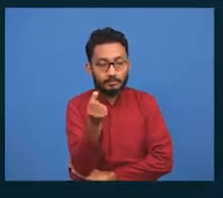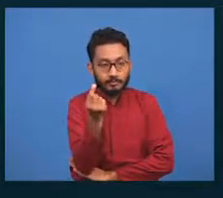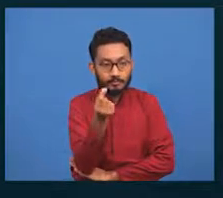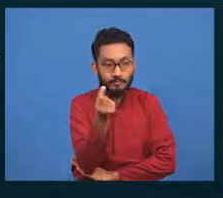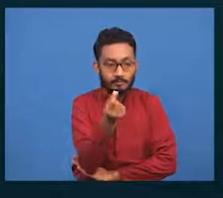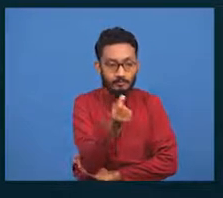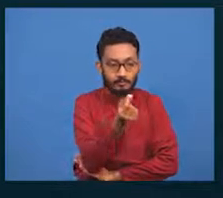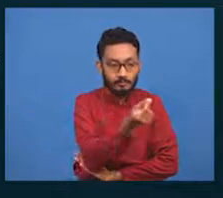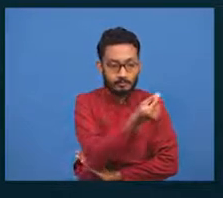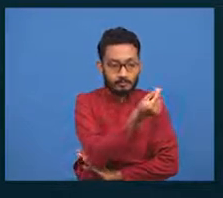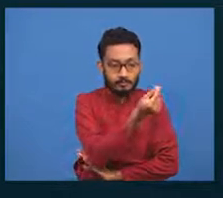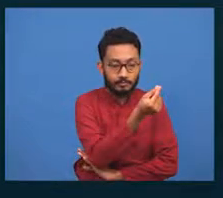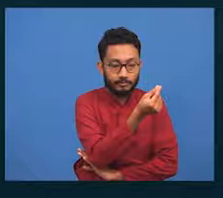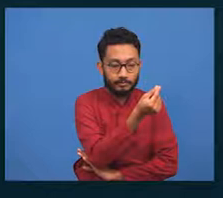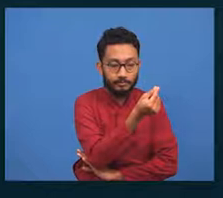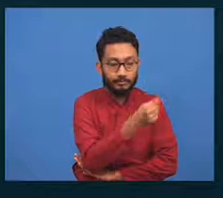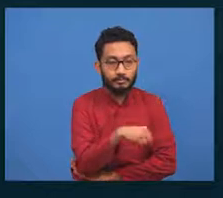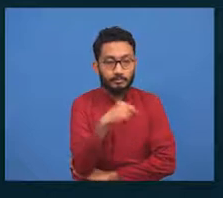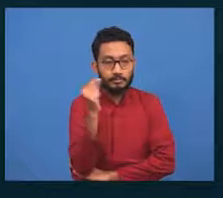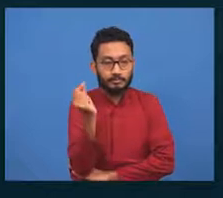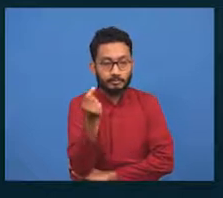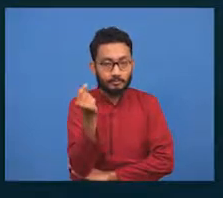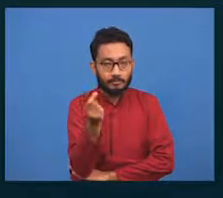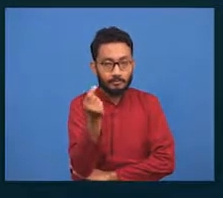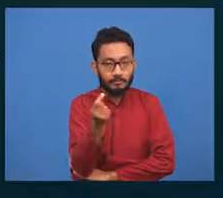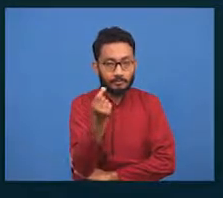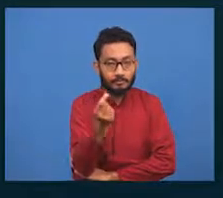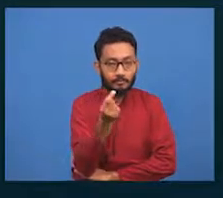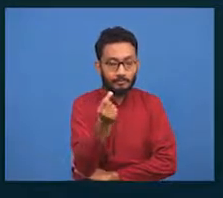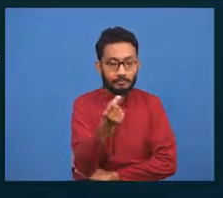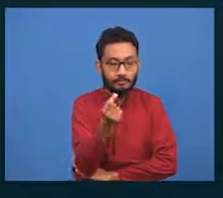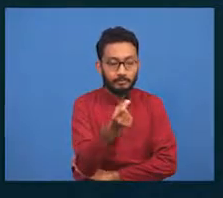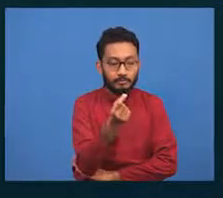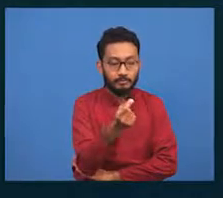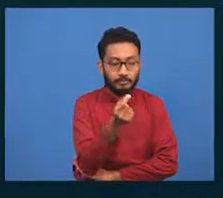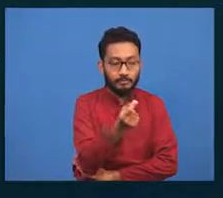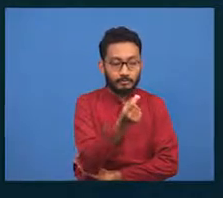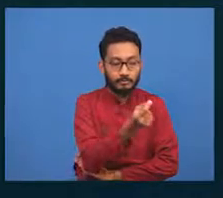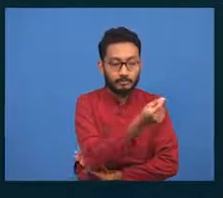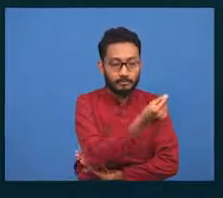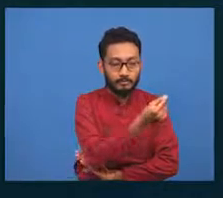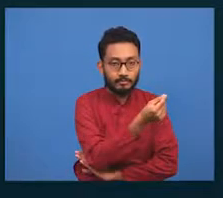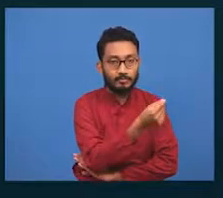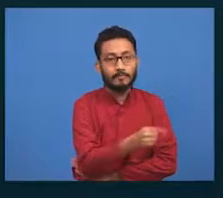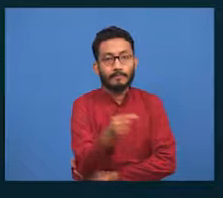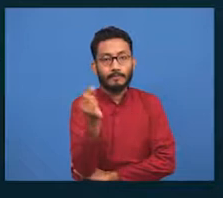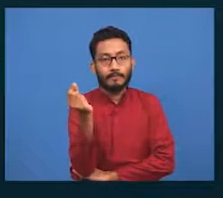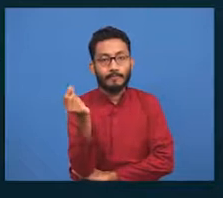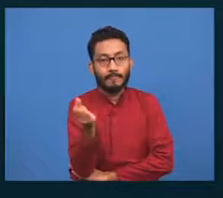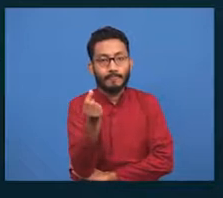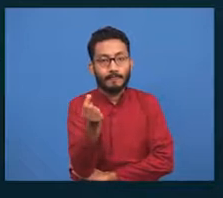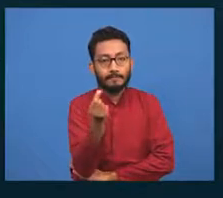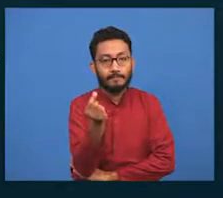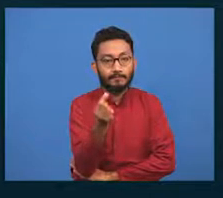وَغَرَّتْهُمُ الْحَيَاةُ الدُّنْيَا وَذَكِّرْ بِهِ أَن تُبْسَلَ